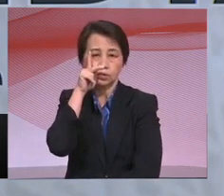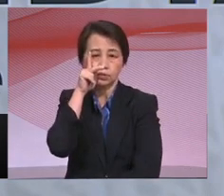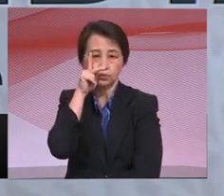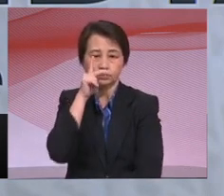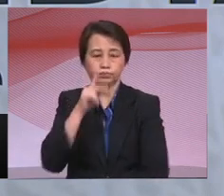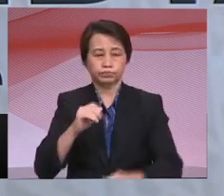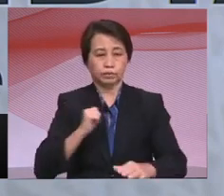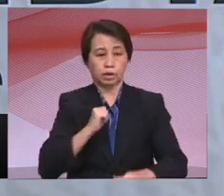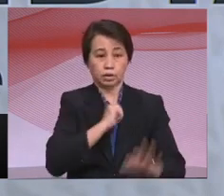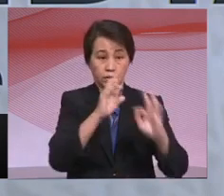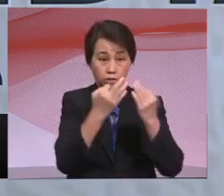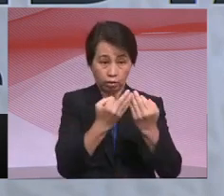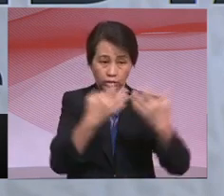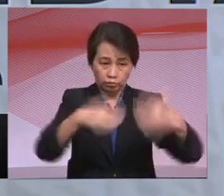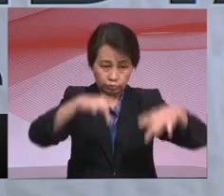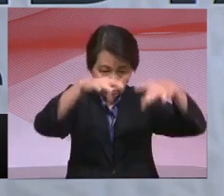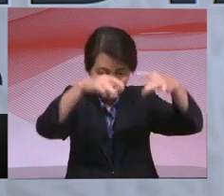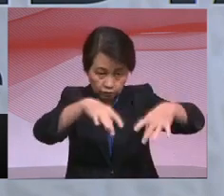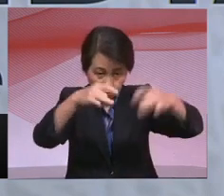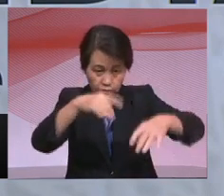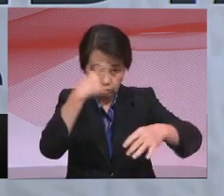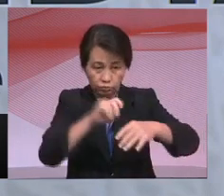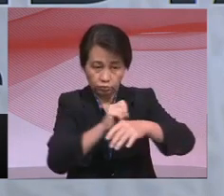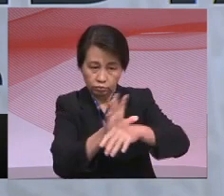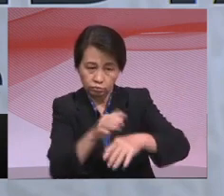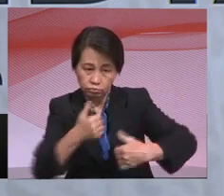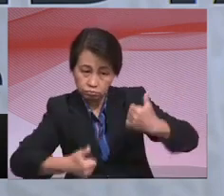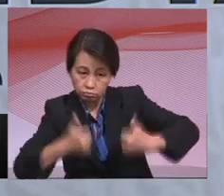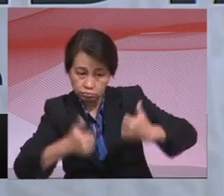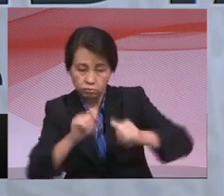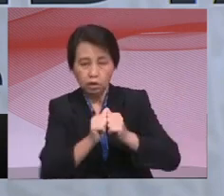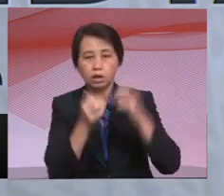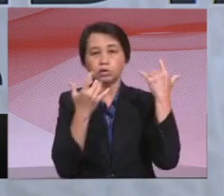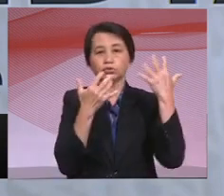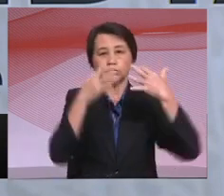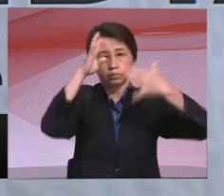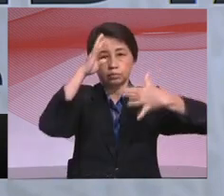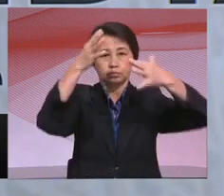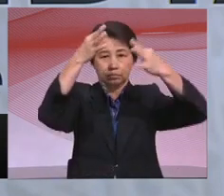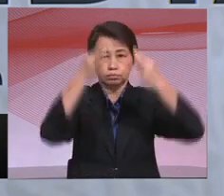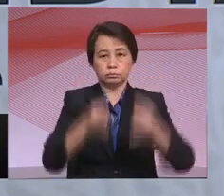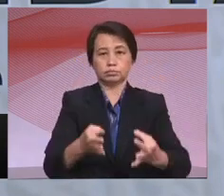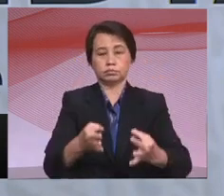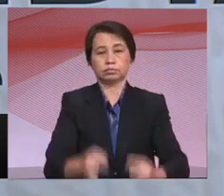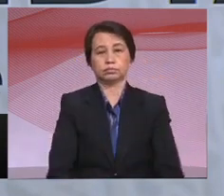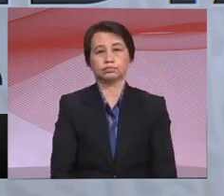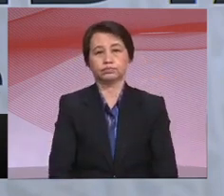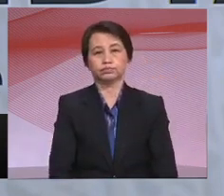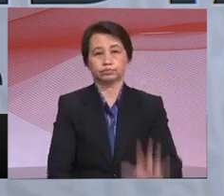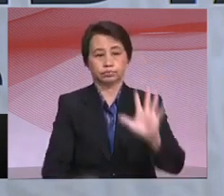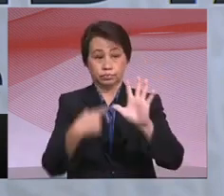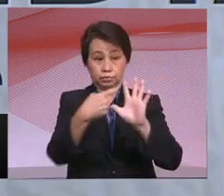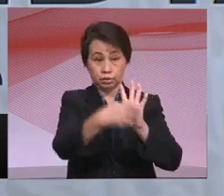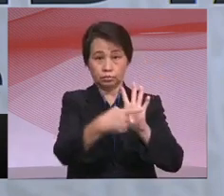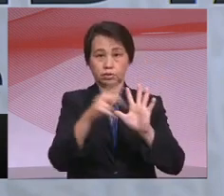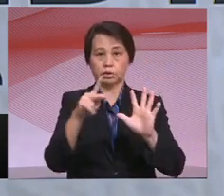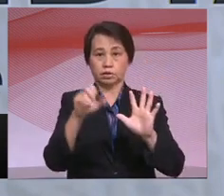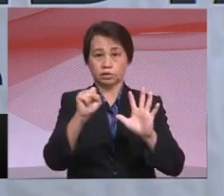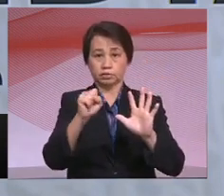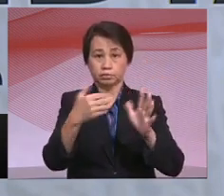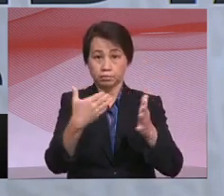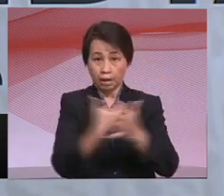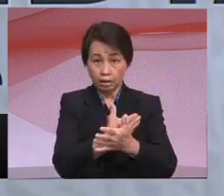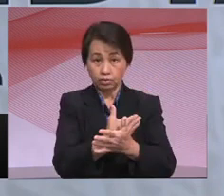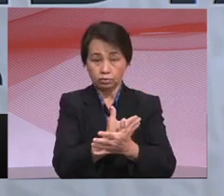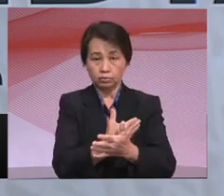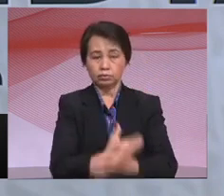Ahli keluarga tersebut telah disaring untuk COVID-19 dan masih menunggu keputusan. 5 kes baru selebihnya pula